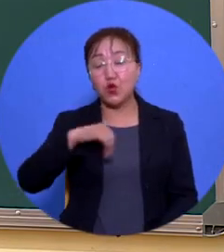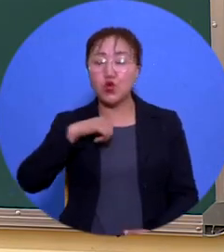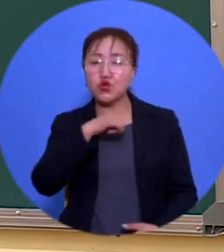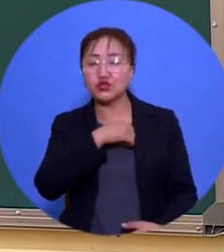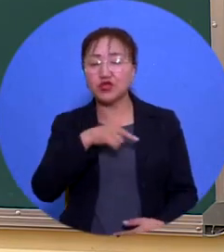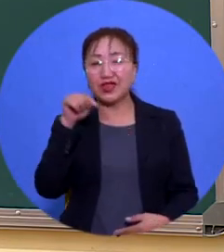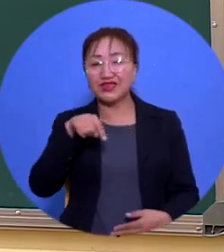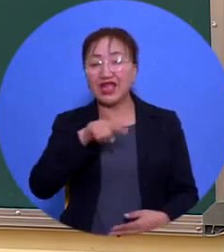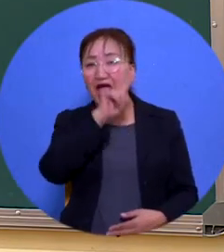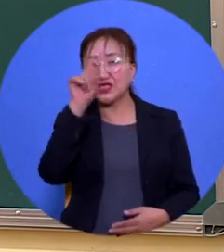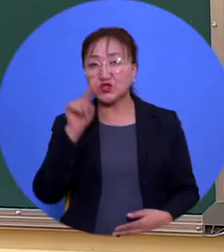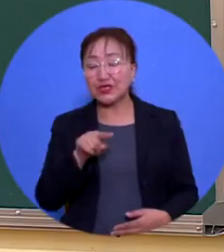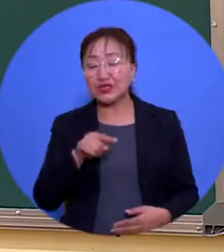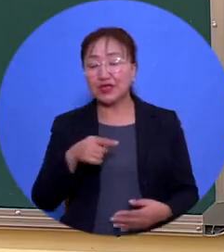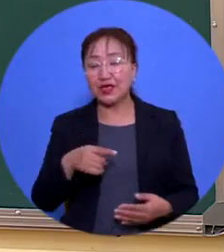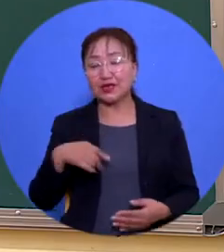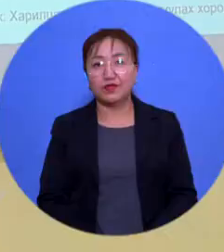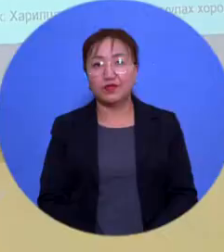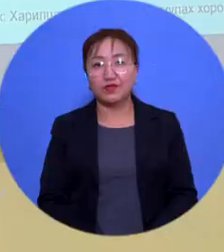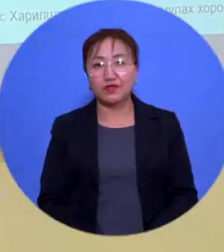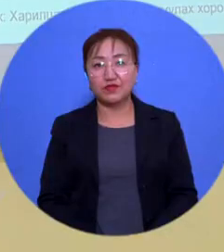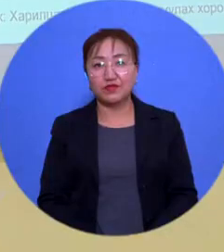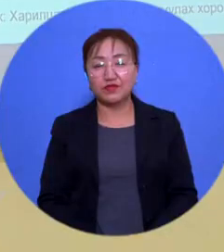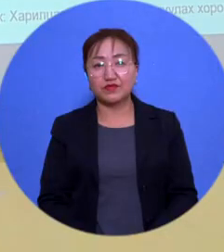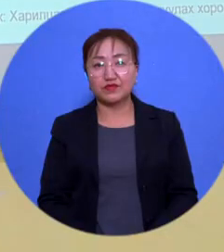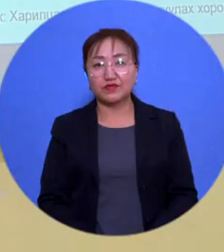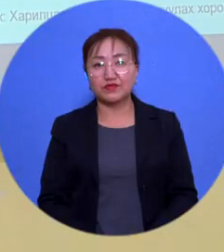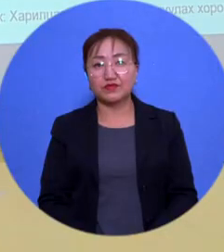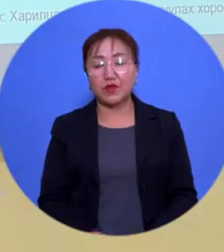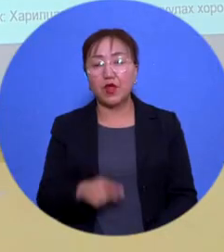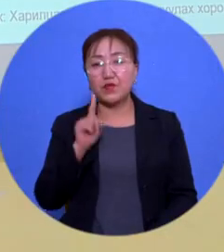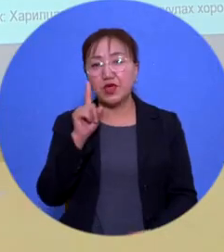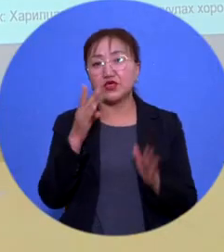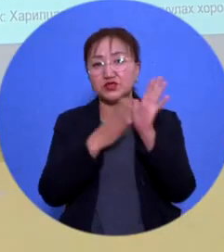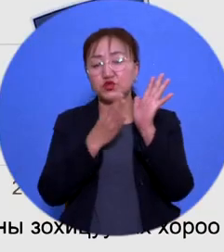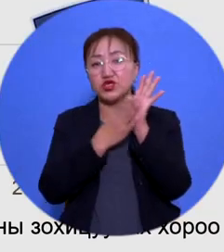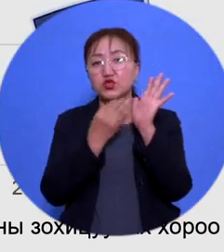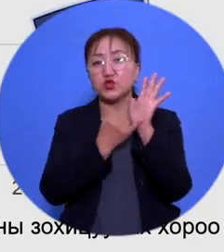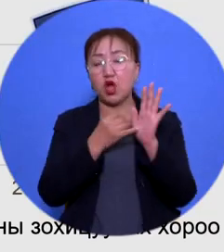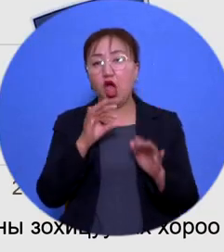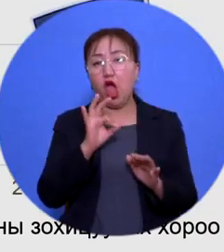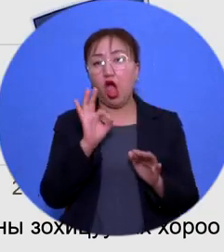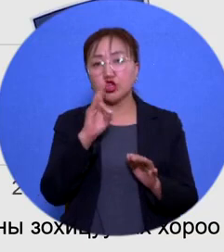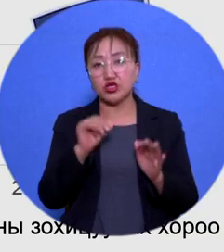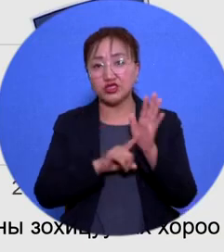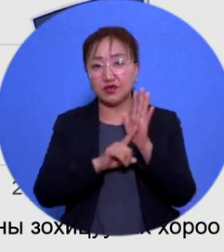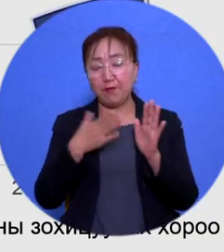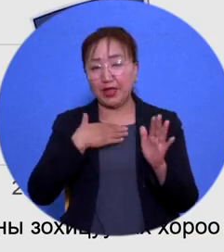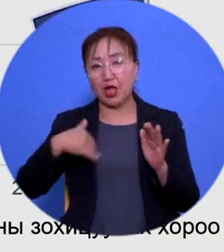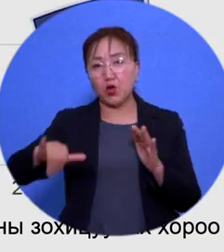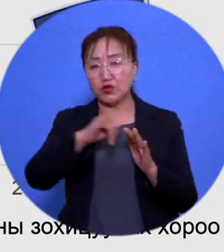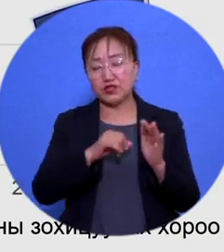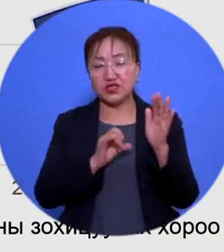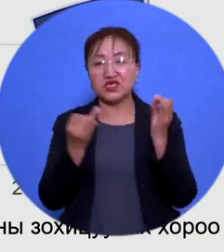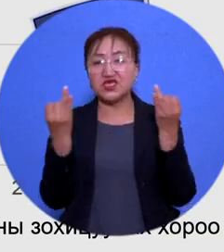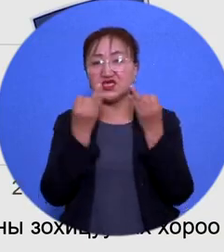тавиад хичээлдээ анхааралтай сонсоорой. За 96 оноос манай улсад интернет хэмээх зүйл нэвтэрч